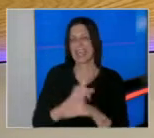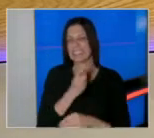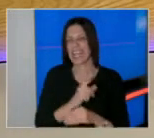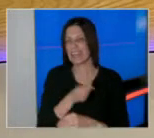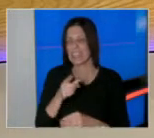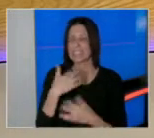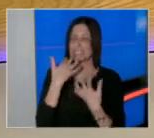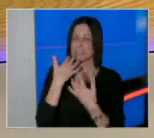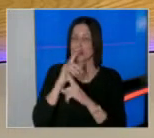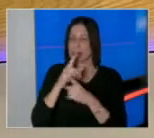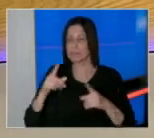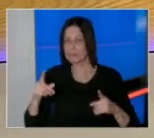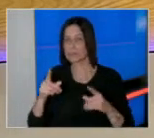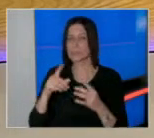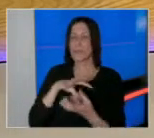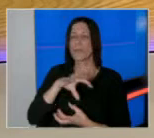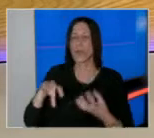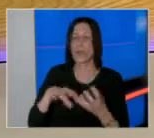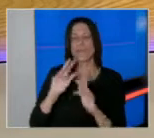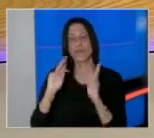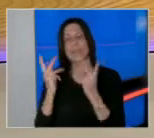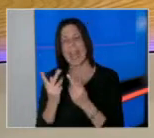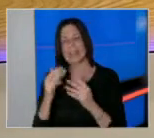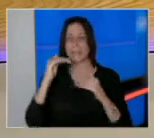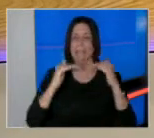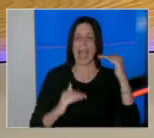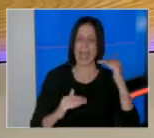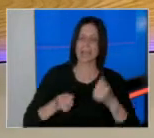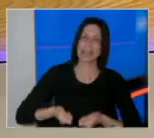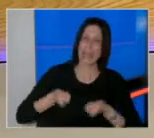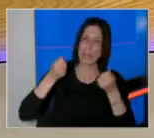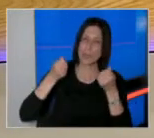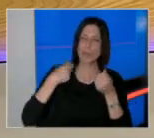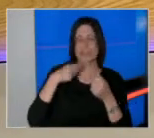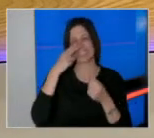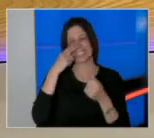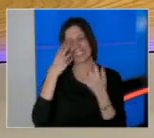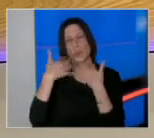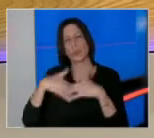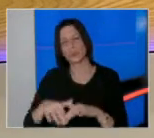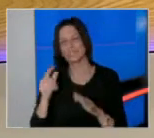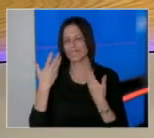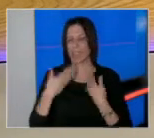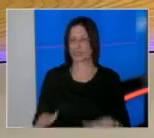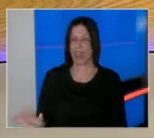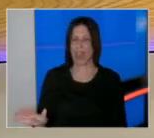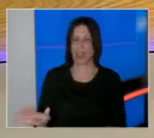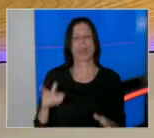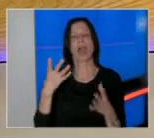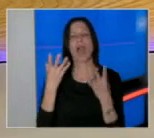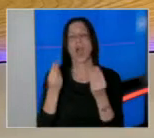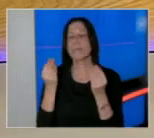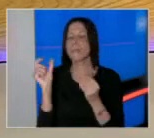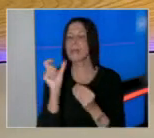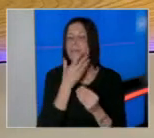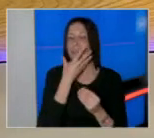בסיפורים מסיפורים, מורכבות קהילתית, פערים תרבותיים, ניסינו אינטגרציה, היא נכשלה. הרבה